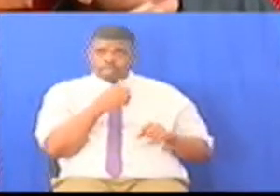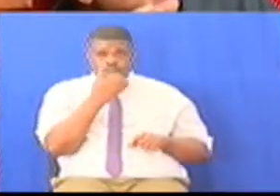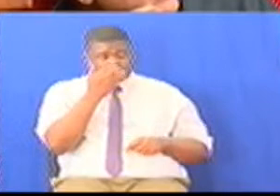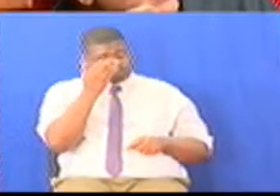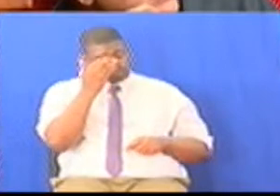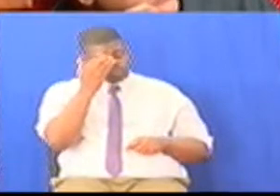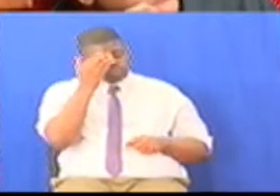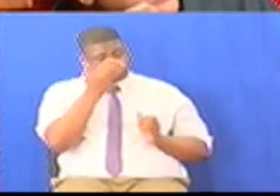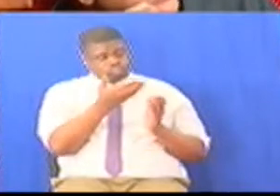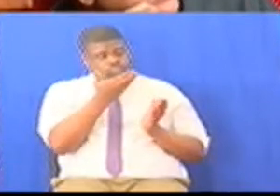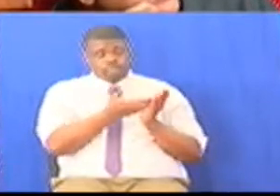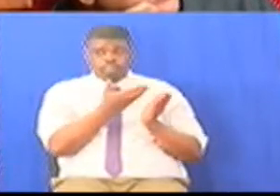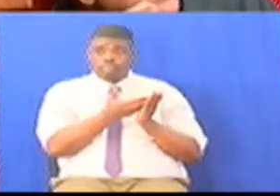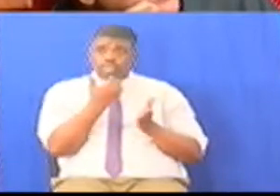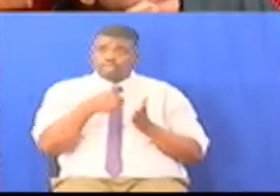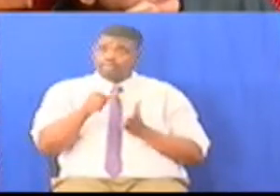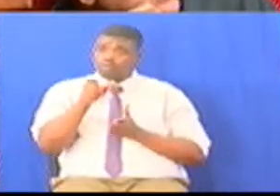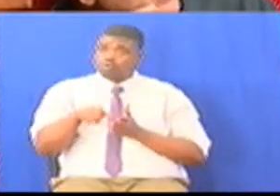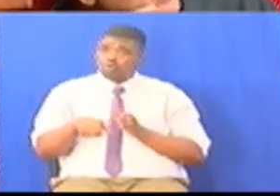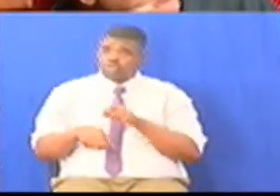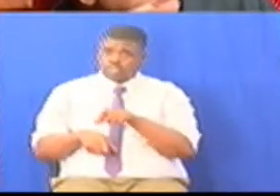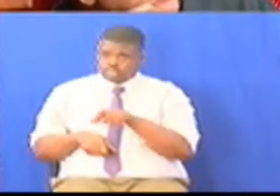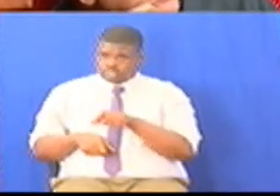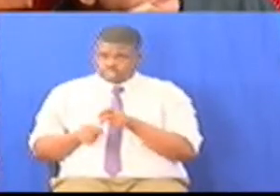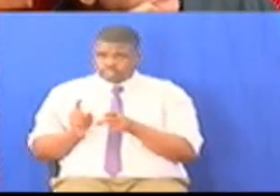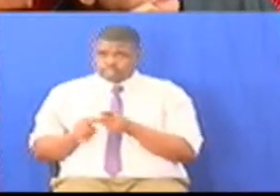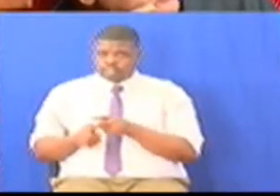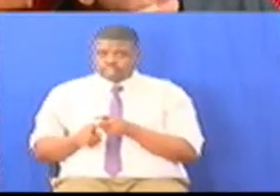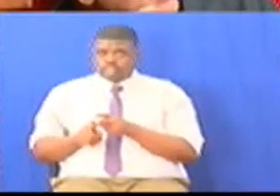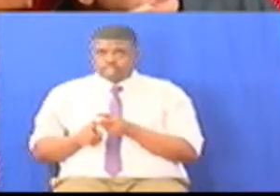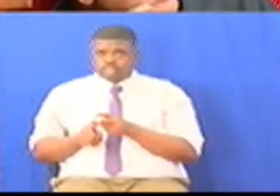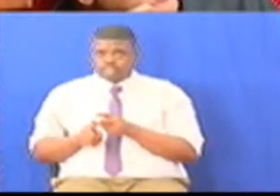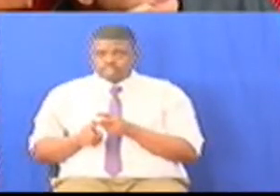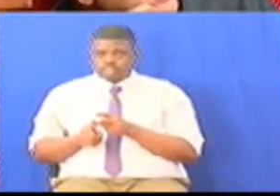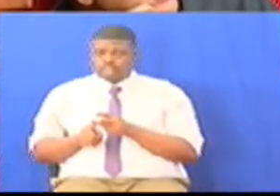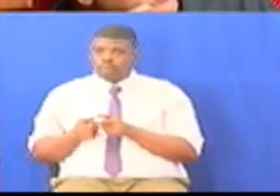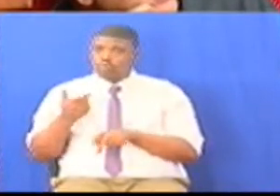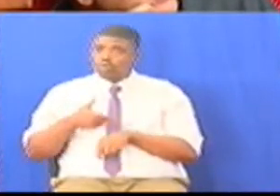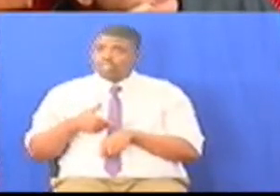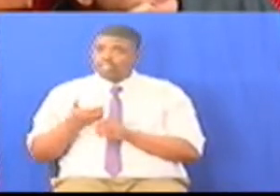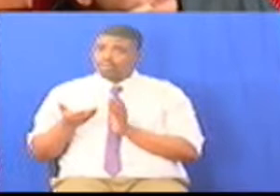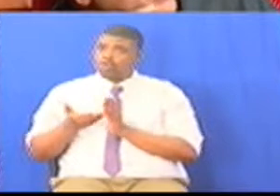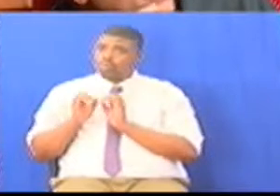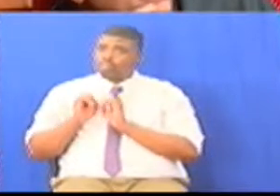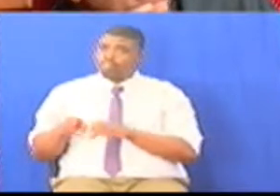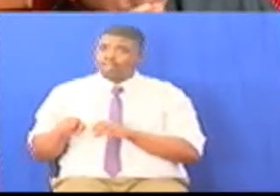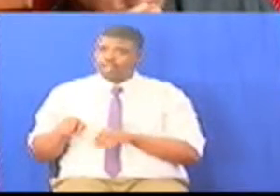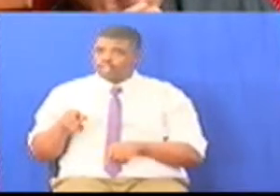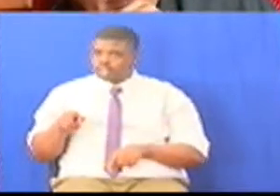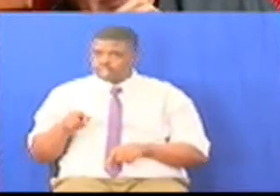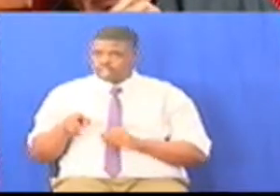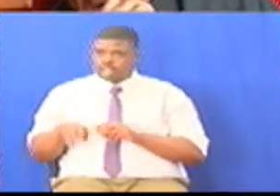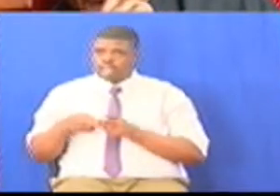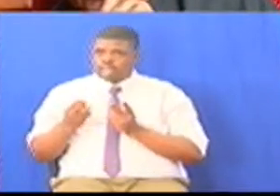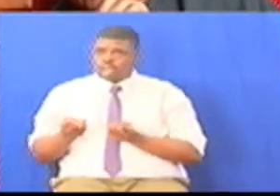TIN pamoja na cheti cha kodi yani tax clearance certificate wakati wa maombi mapya ya leseni